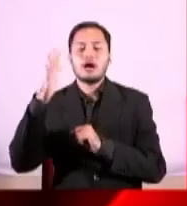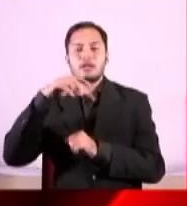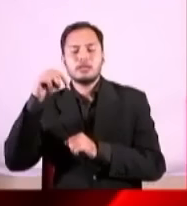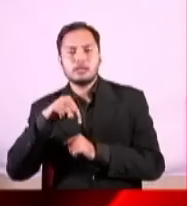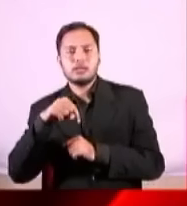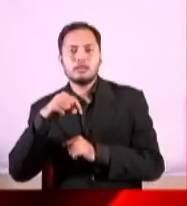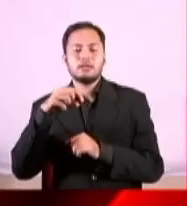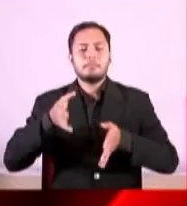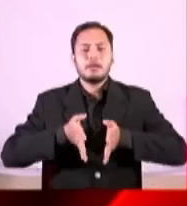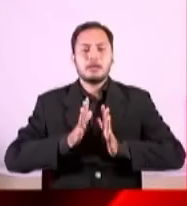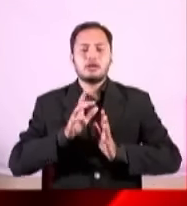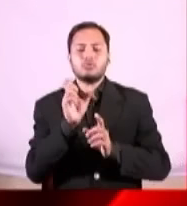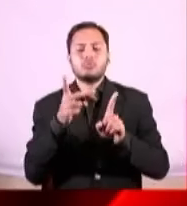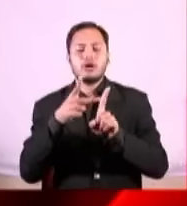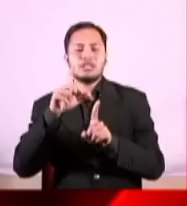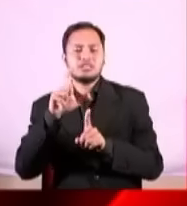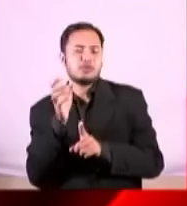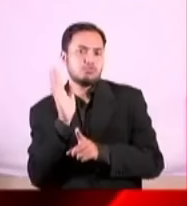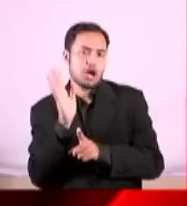sudah uhc Pak